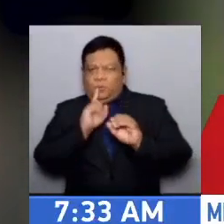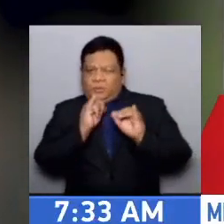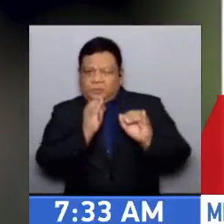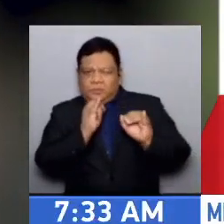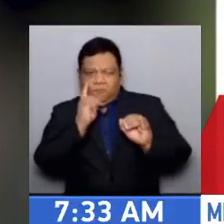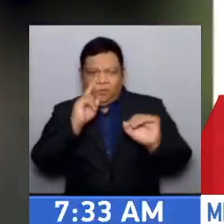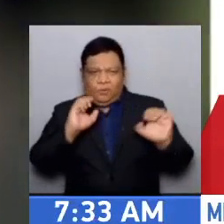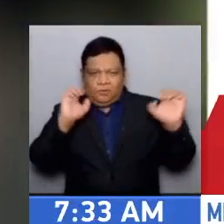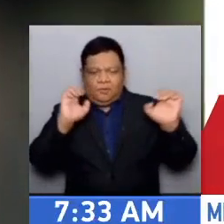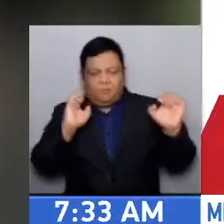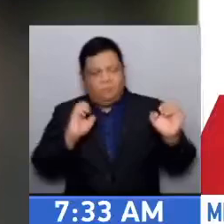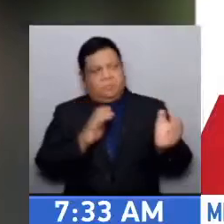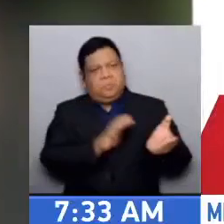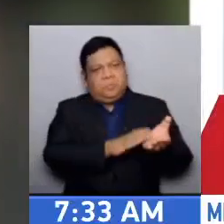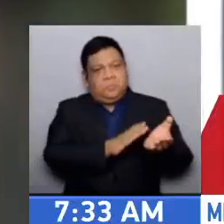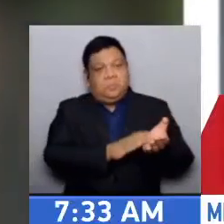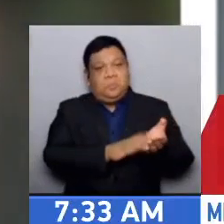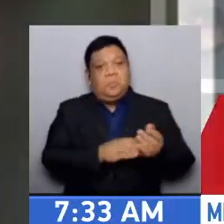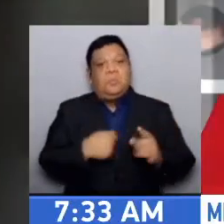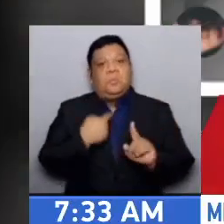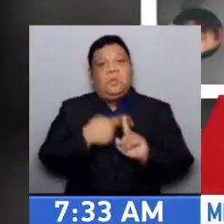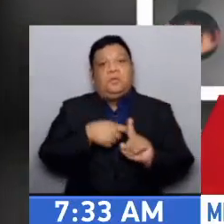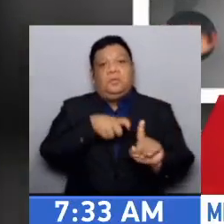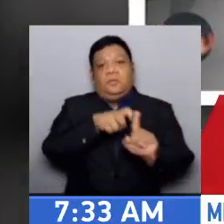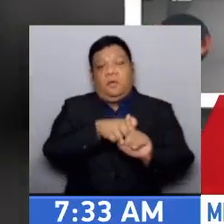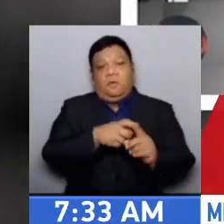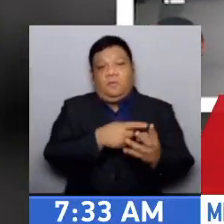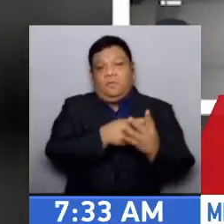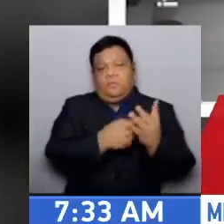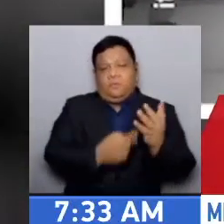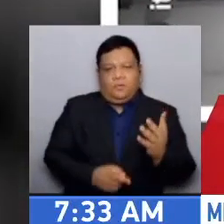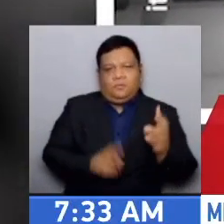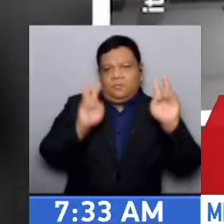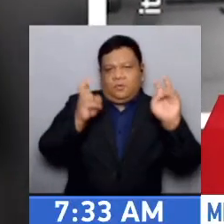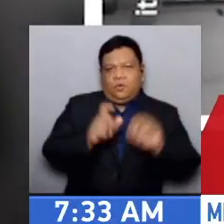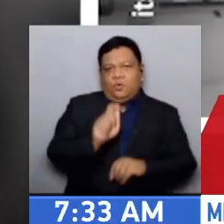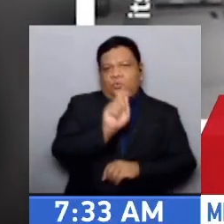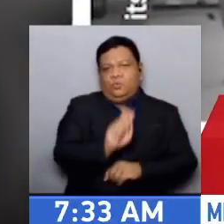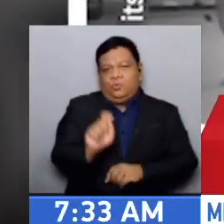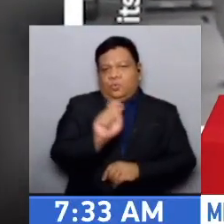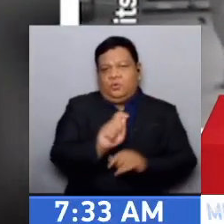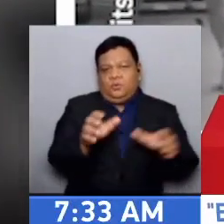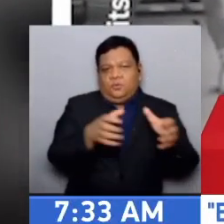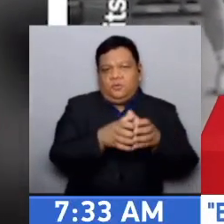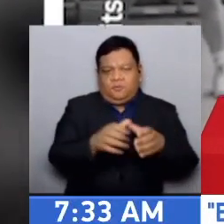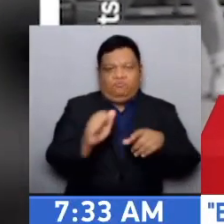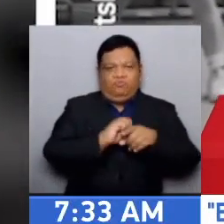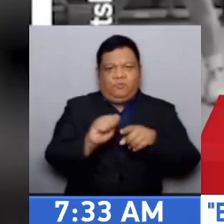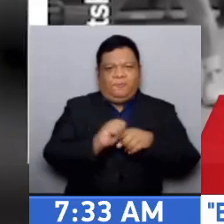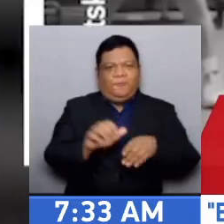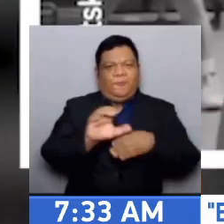sa IG story ang apat na may caption na Tuesday Squad at Training Complete. Nice one, guys!